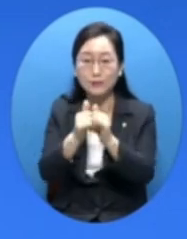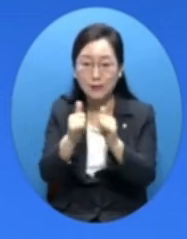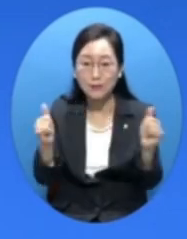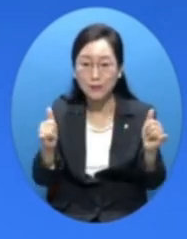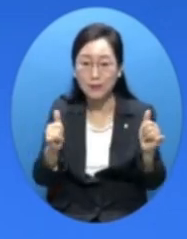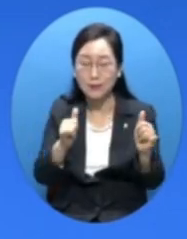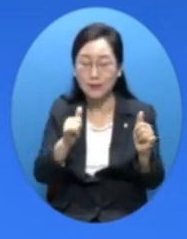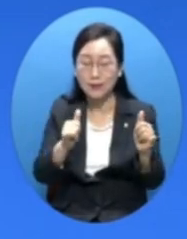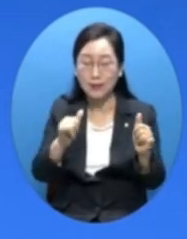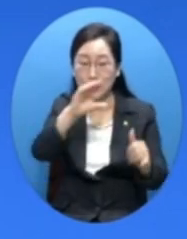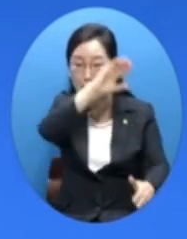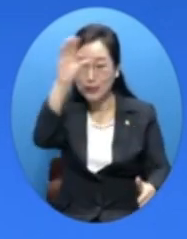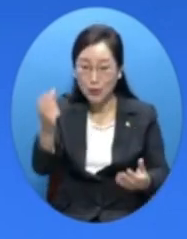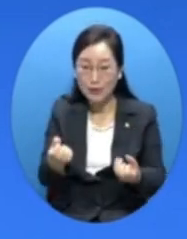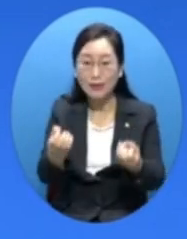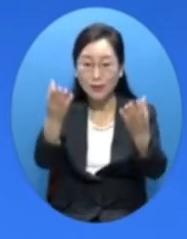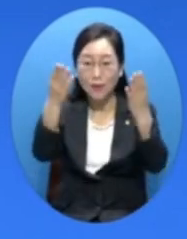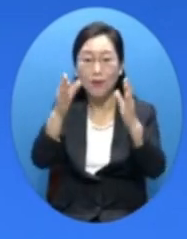성탄절이 되면